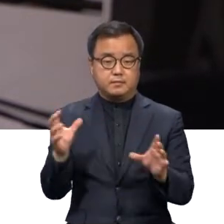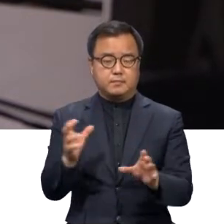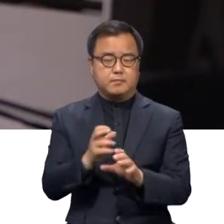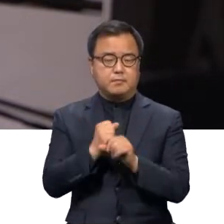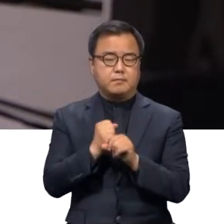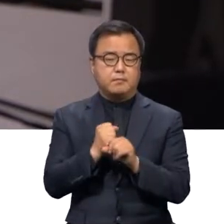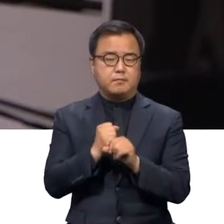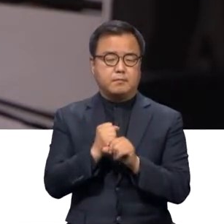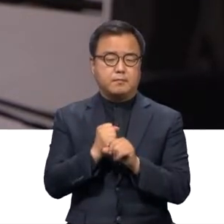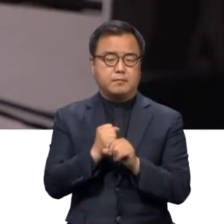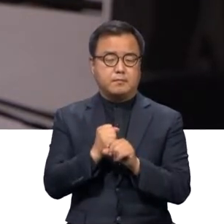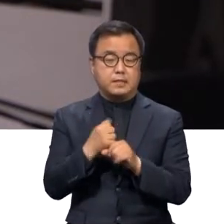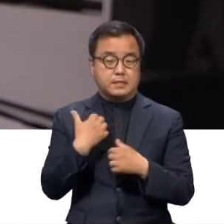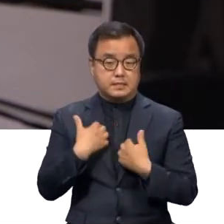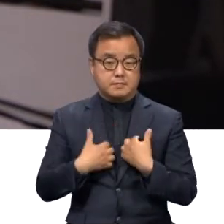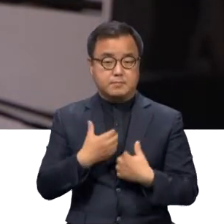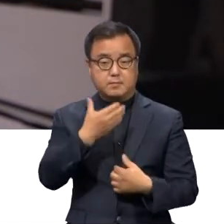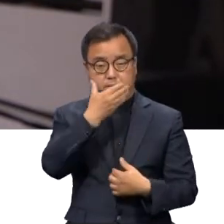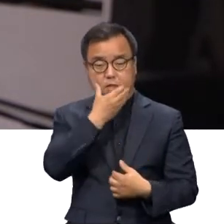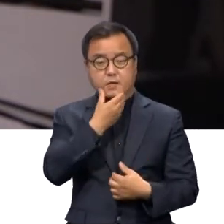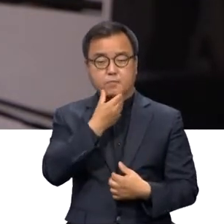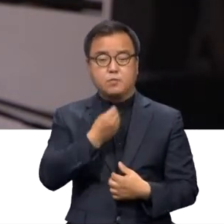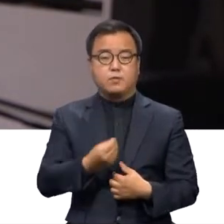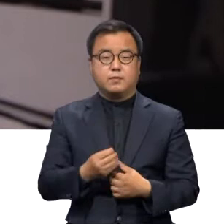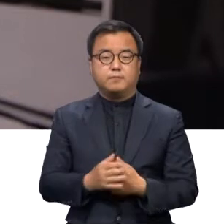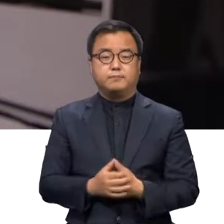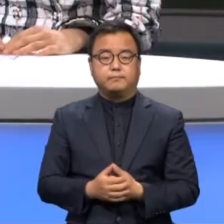joy. 행복감.